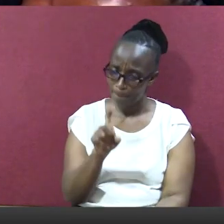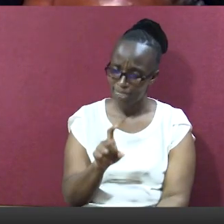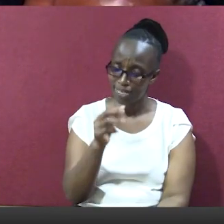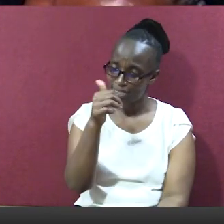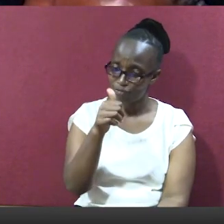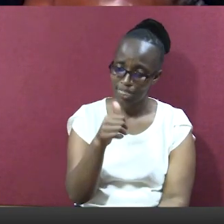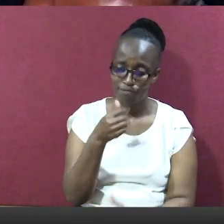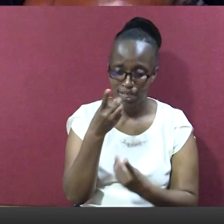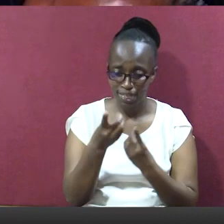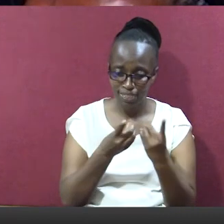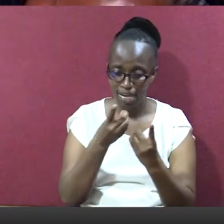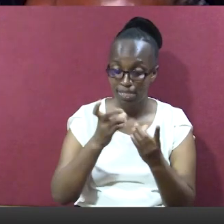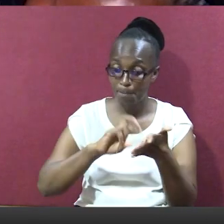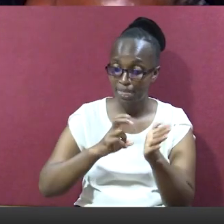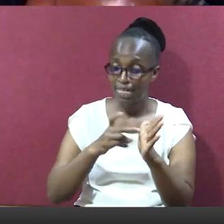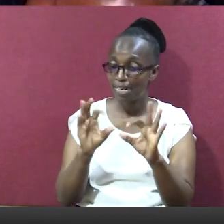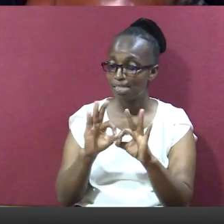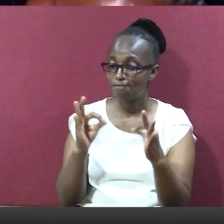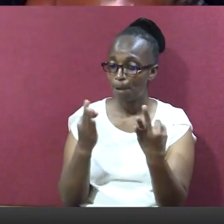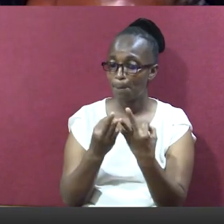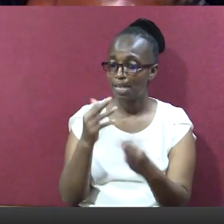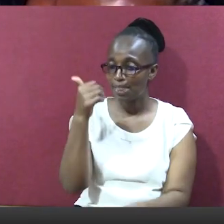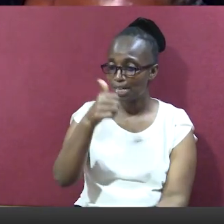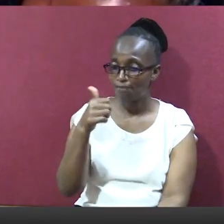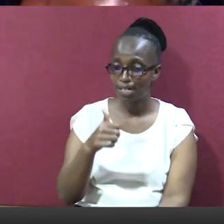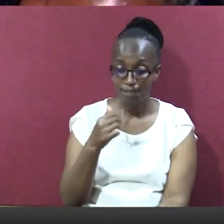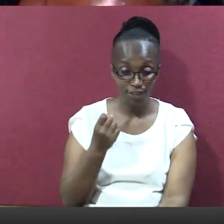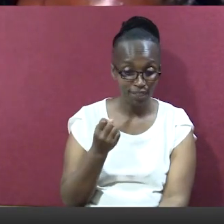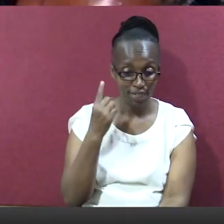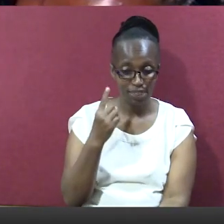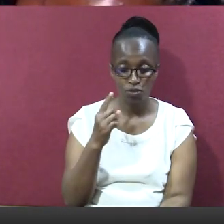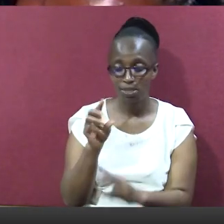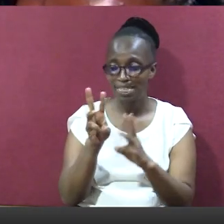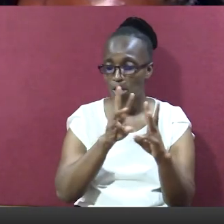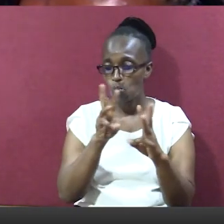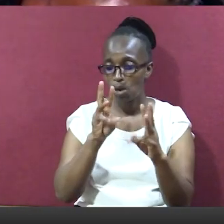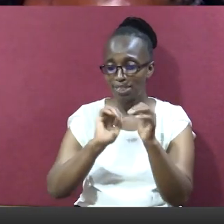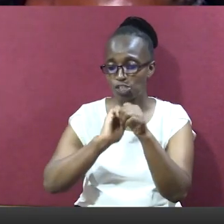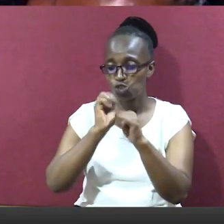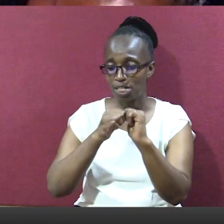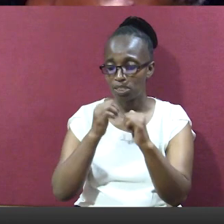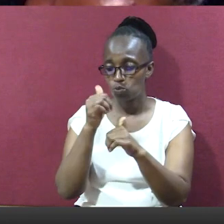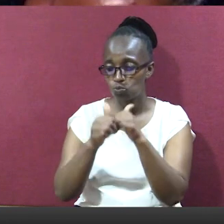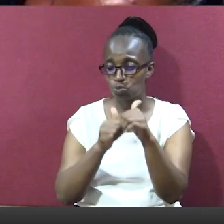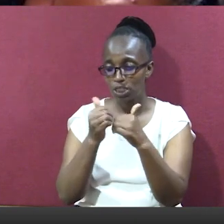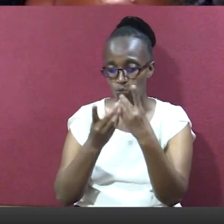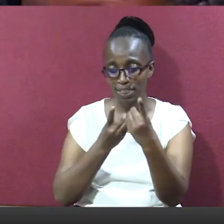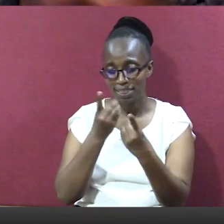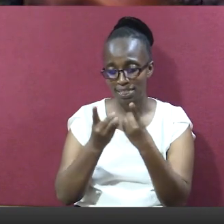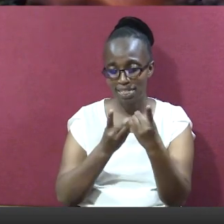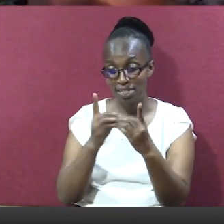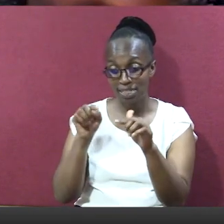chini unakuta kwamba masuala kama hayo hayajadiliwi. Kwa hivyo jamii inasalia kwamba hawaelewi climate